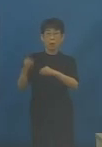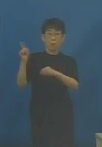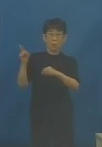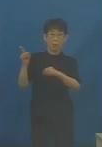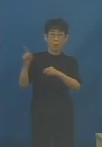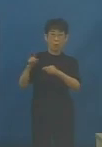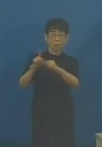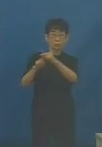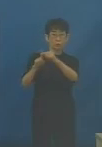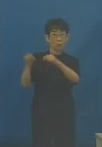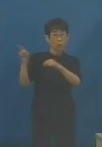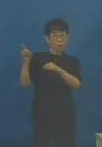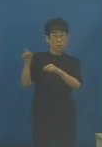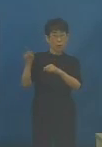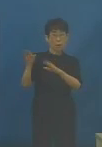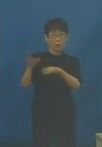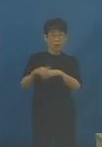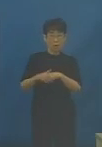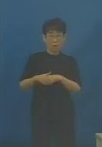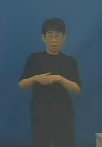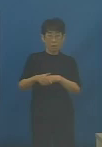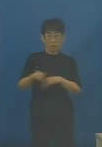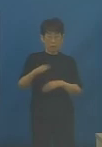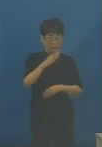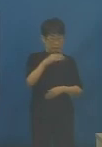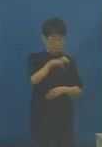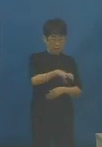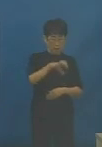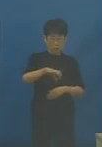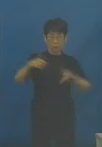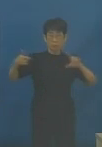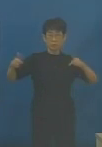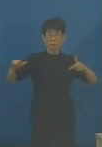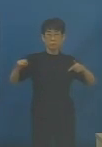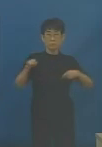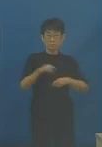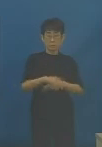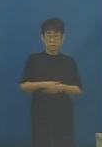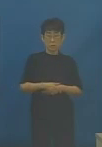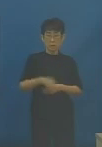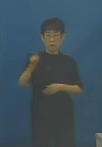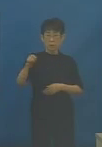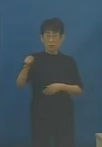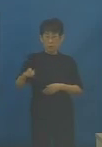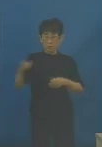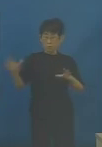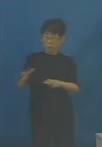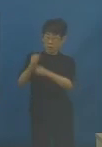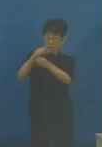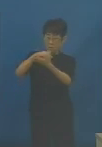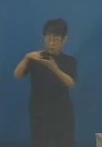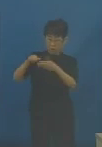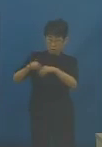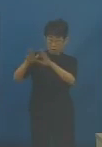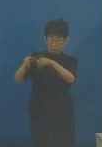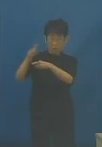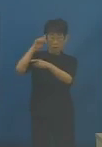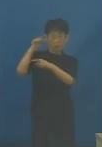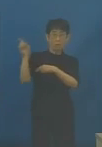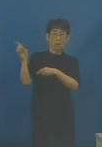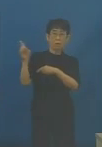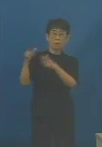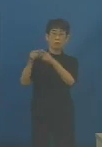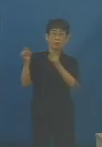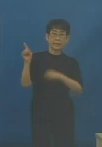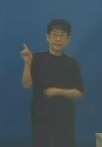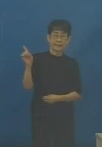して現場の感覚全然それ違いますよと。でおそらくそれは、大所の数字を足してたんだと思いますが、そこの数字が必ず